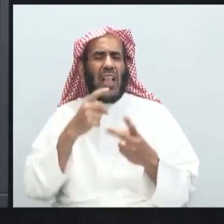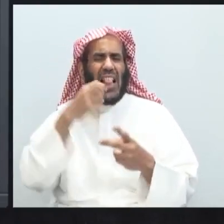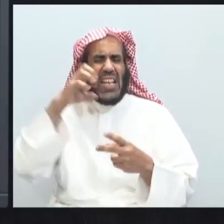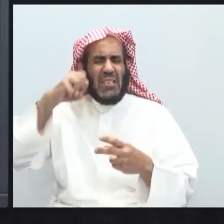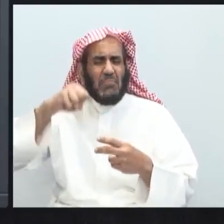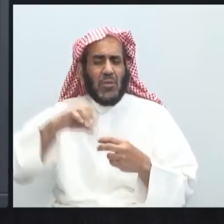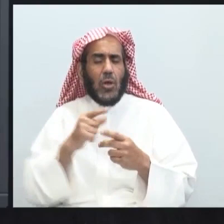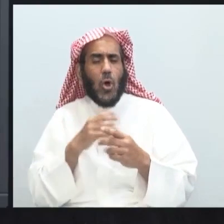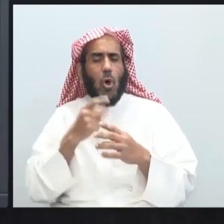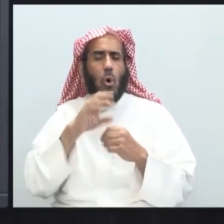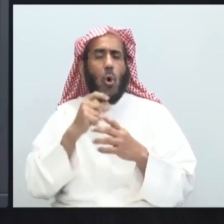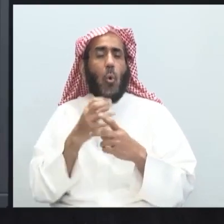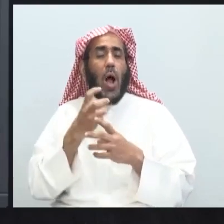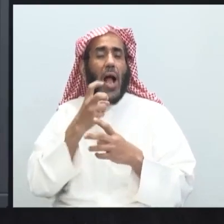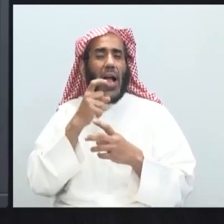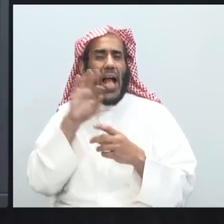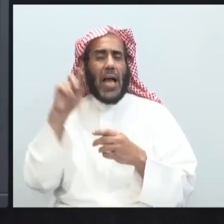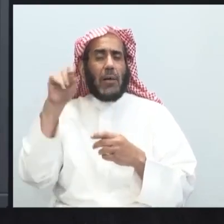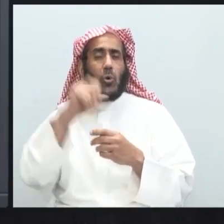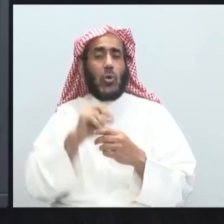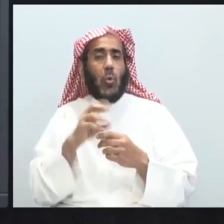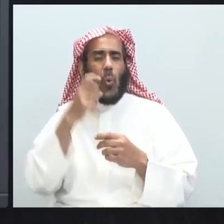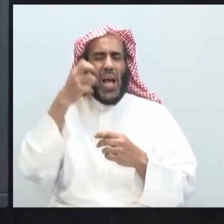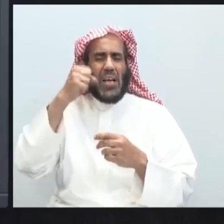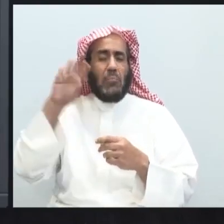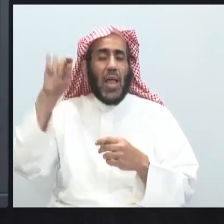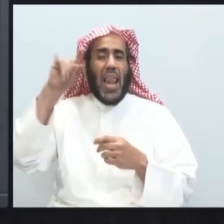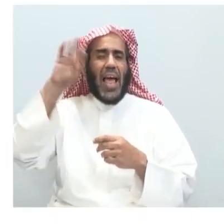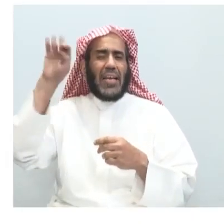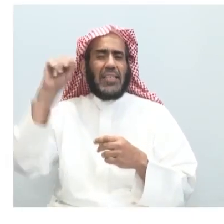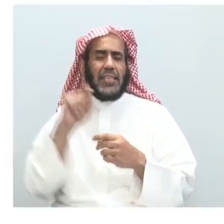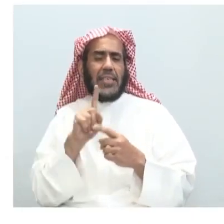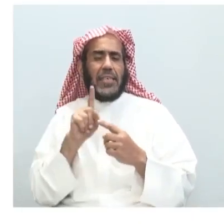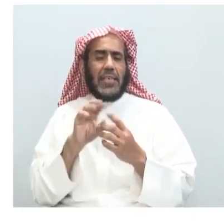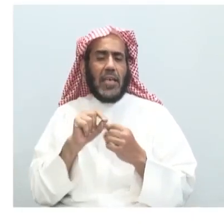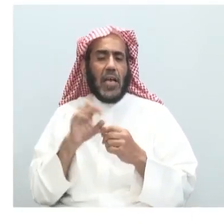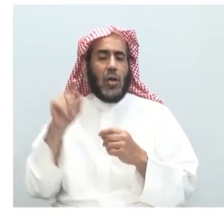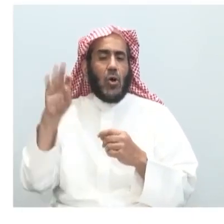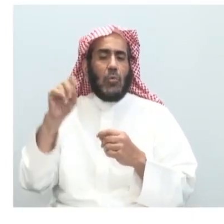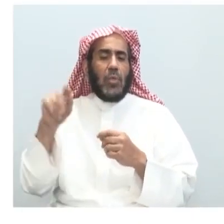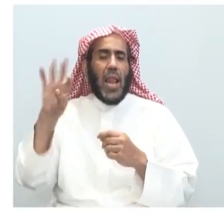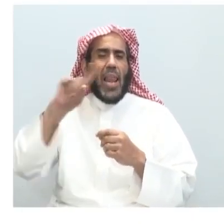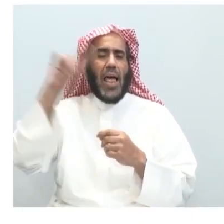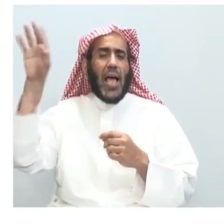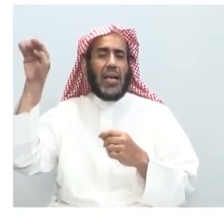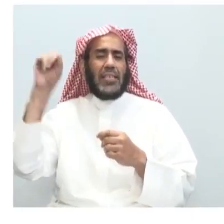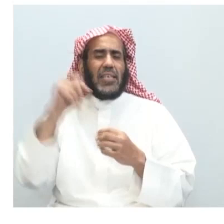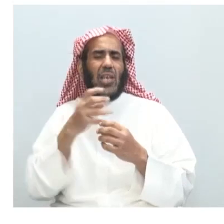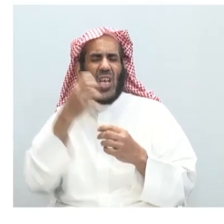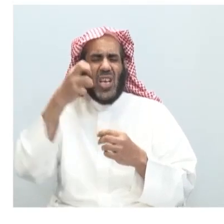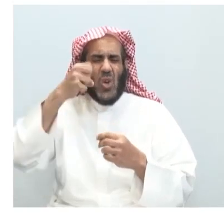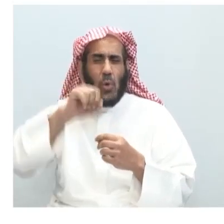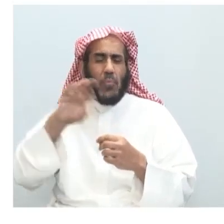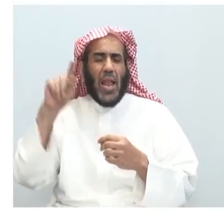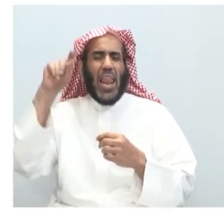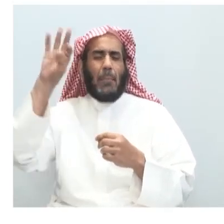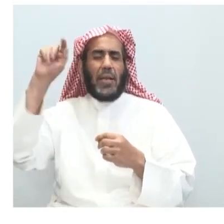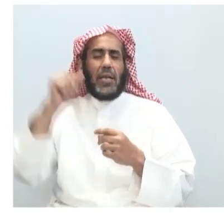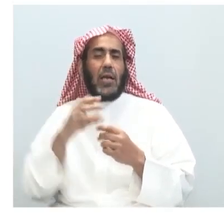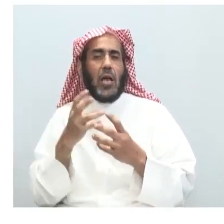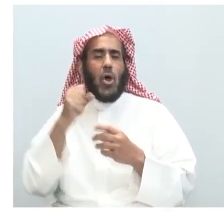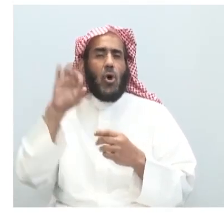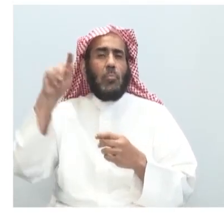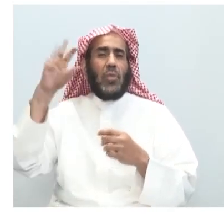اللاكتوز هو كربوهيدرات وحمض اللاكتيك هو حمض اذا حمض اللاكتيك او يسمى حمض اللبنيك او يسمى